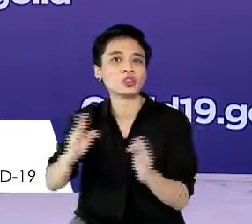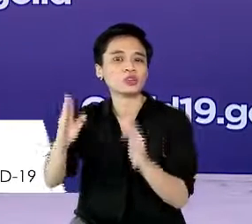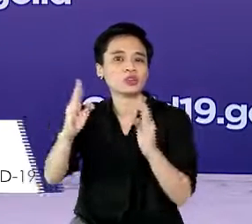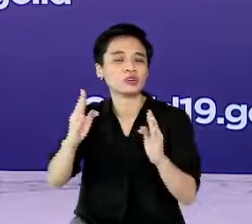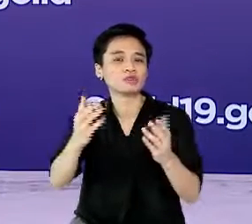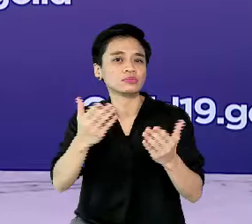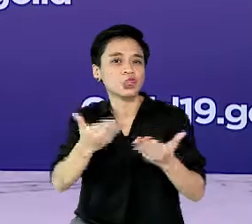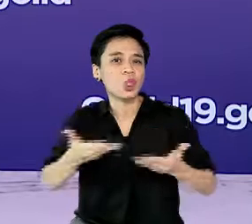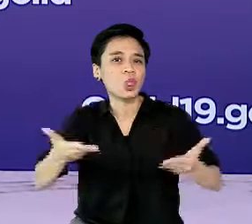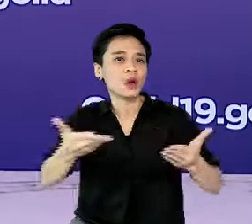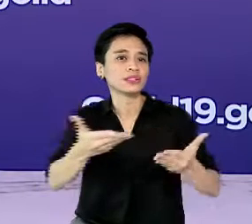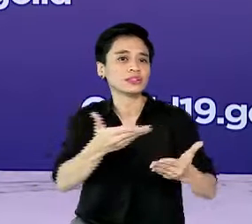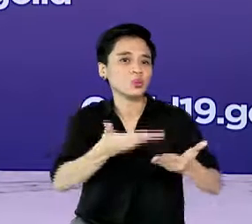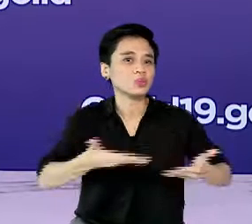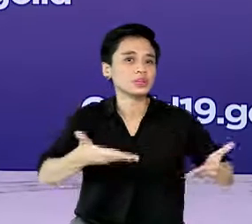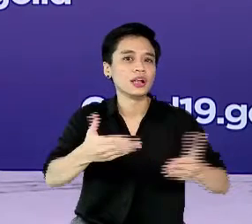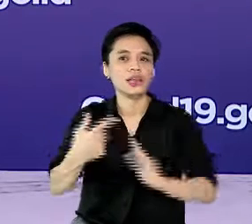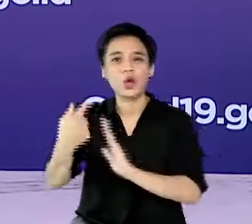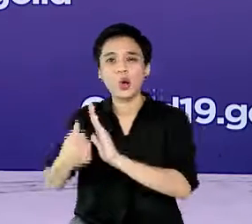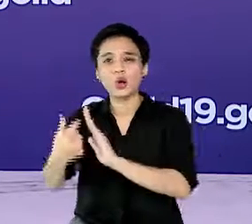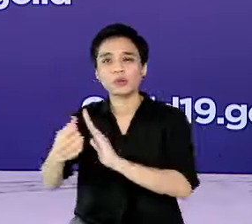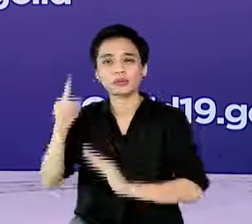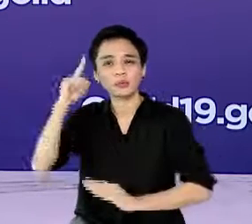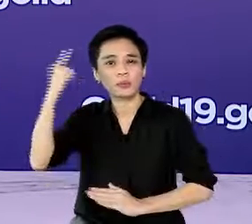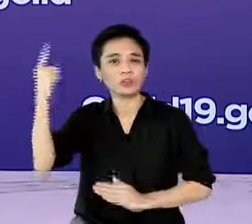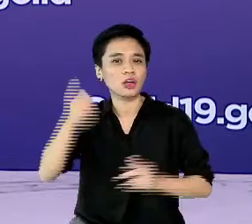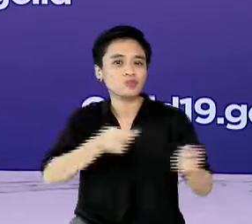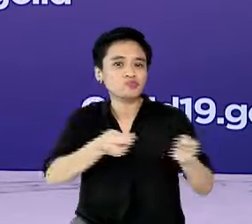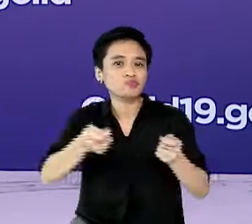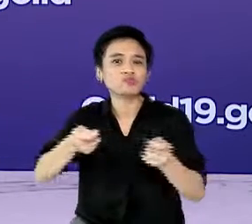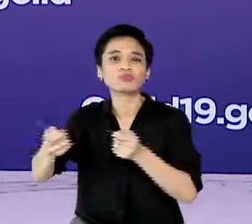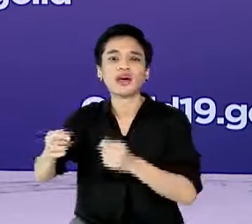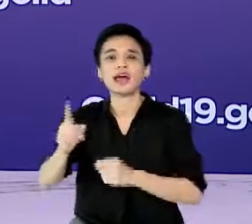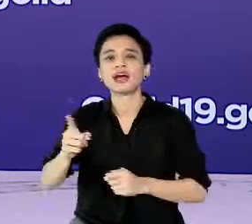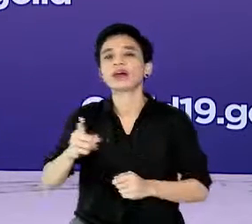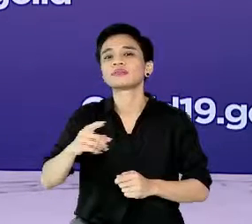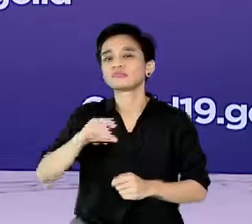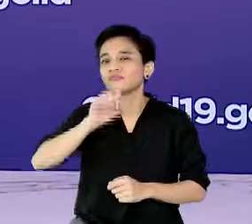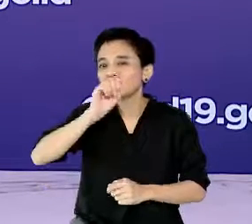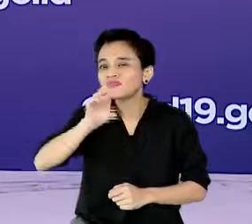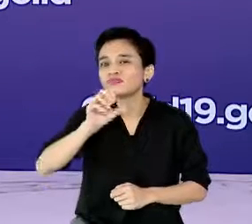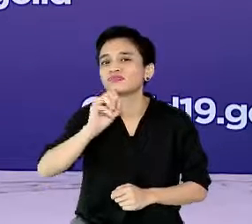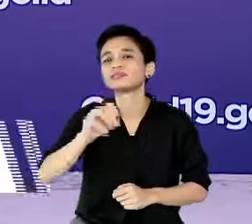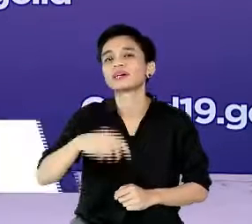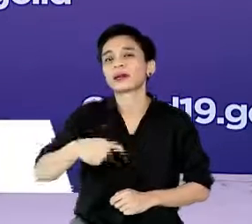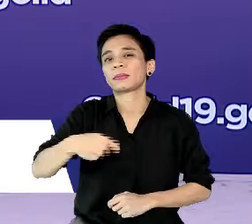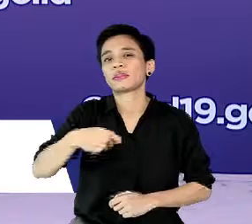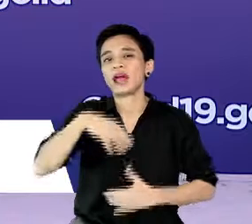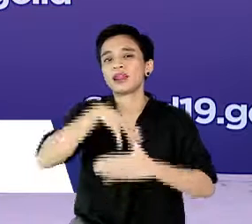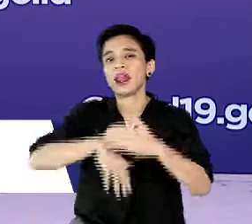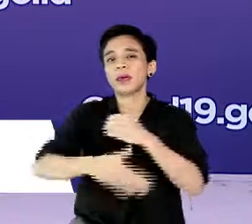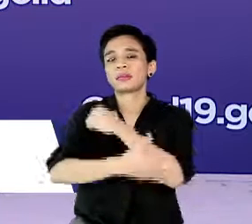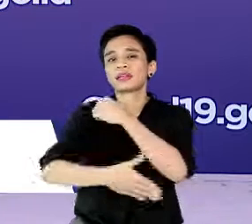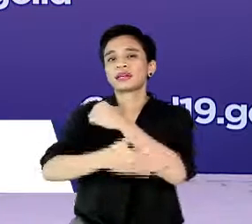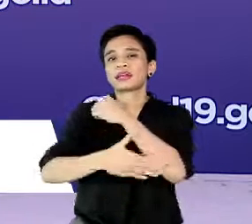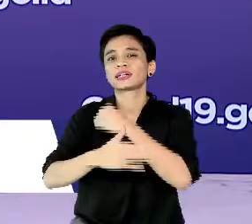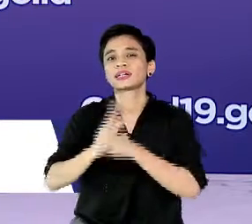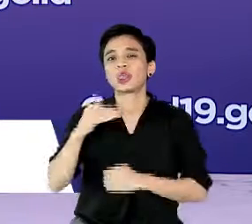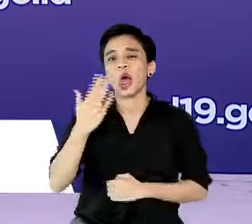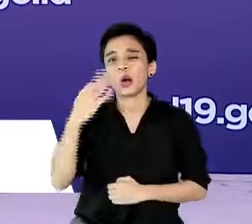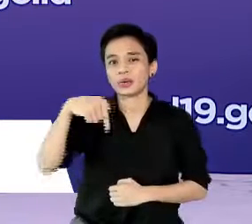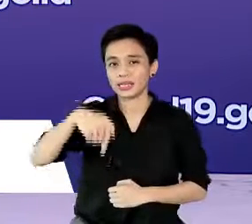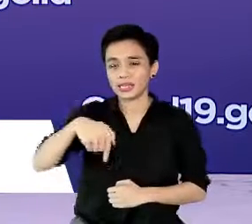ekonomi Hal ini dilakukan melalui instruksi Mendagri nomor 13 tahun 2021 dalam